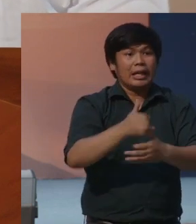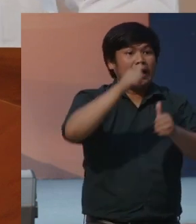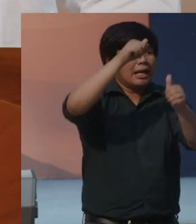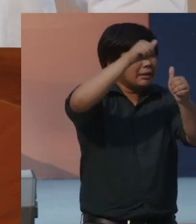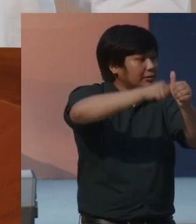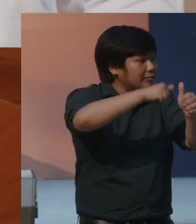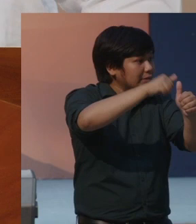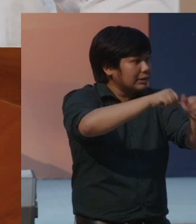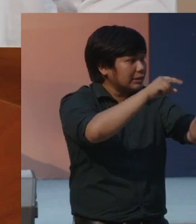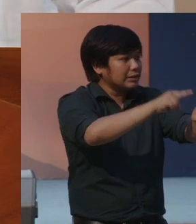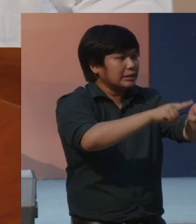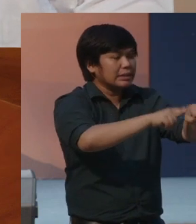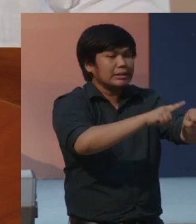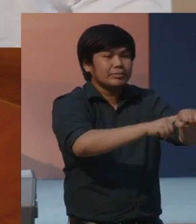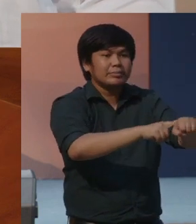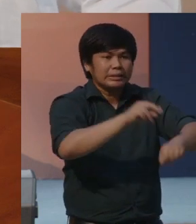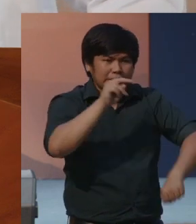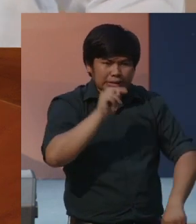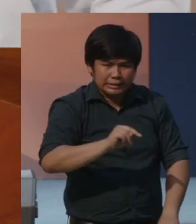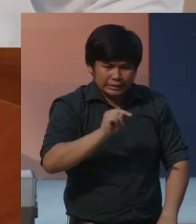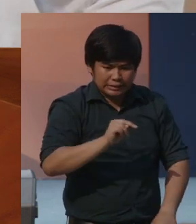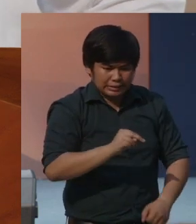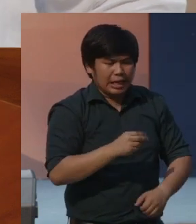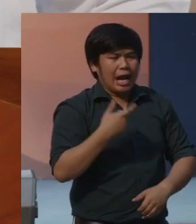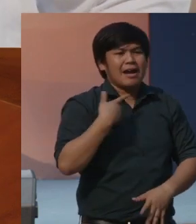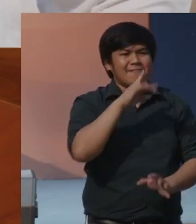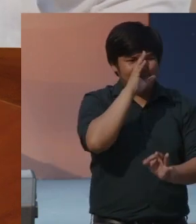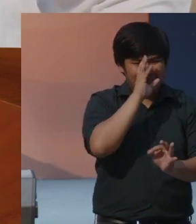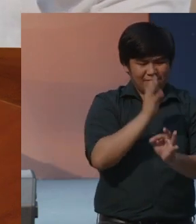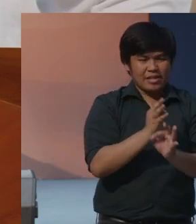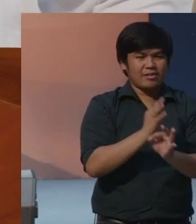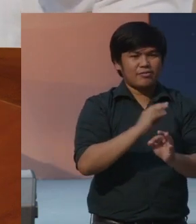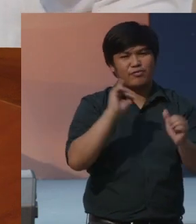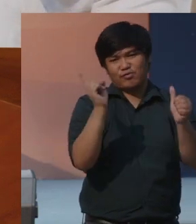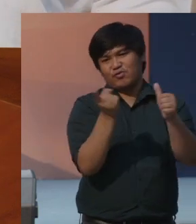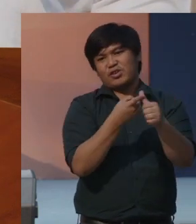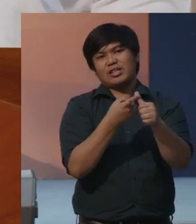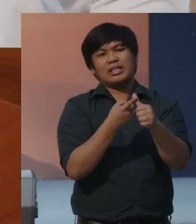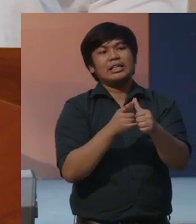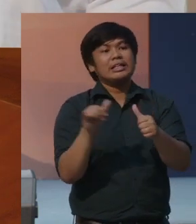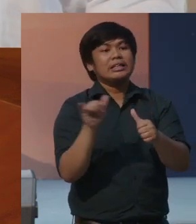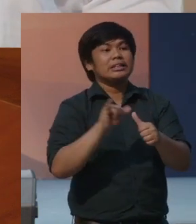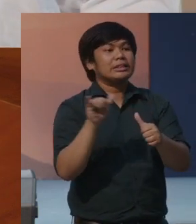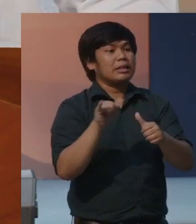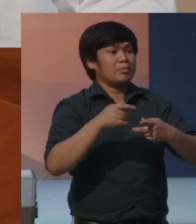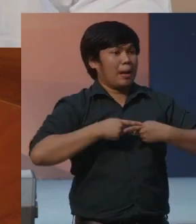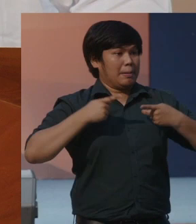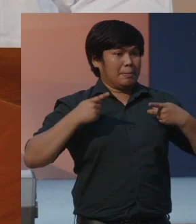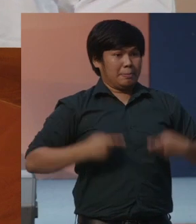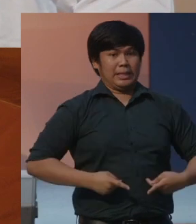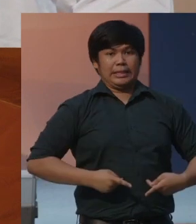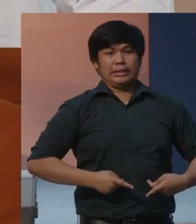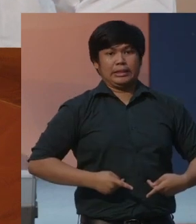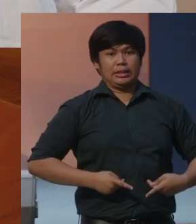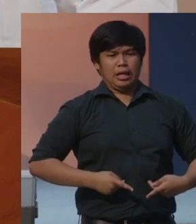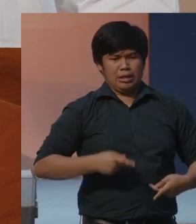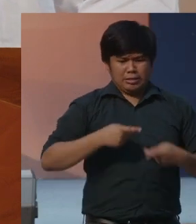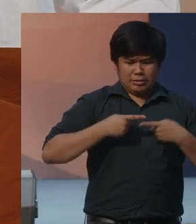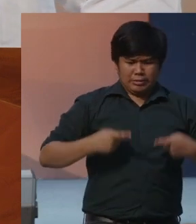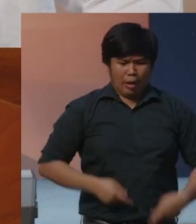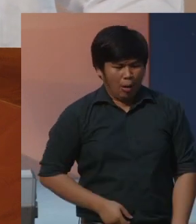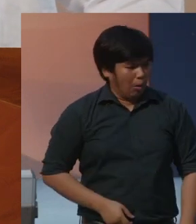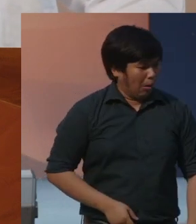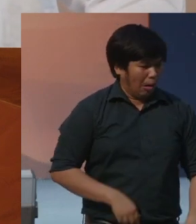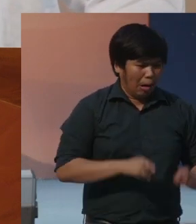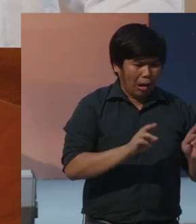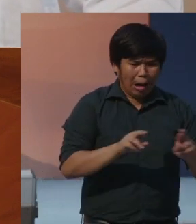kailangan nating humakbang ng may pananampalataya muna. Katulad ng mga pari na kailangan ilubog ang kanilang paa sa